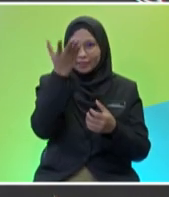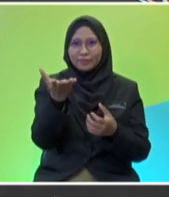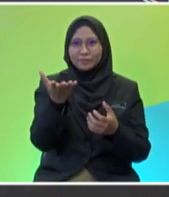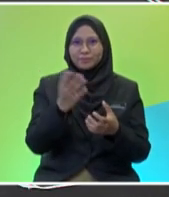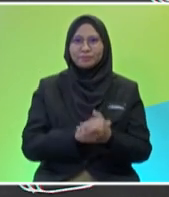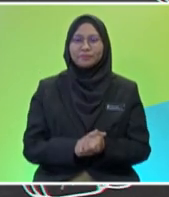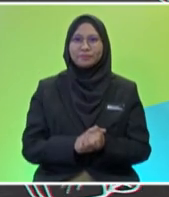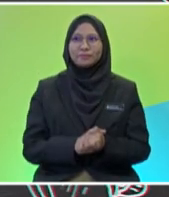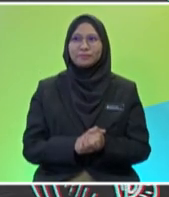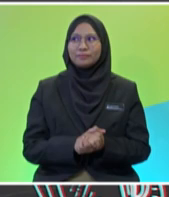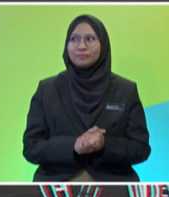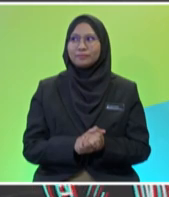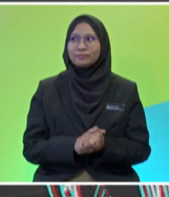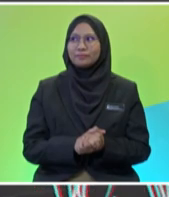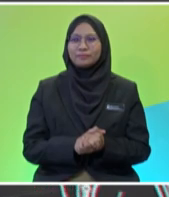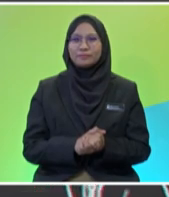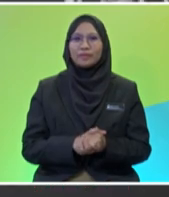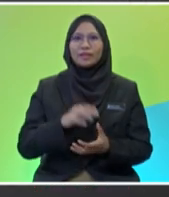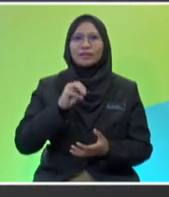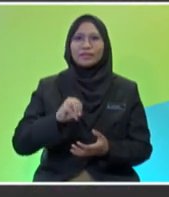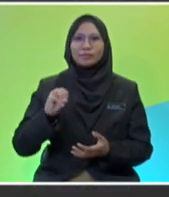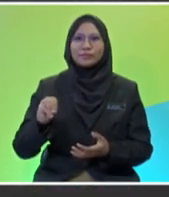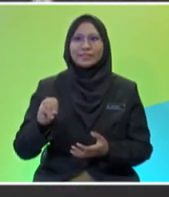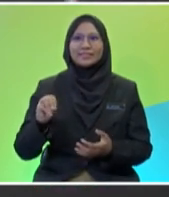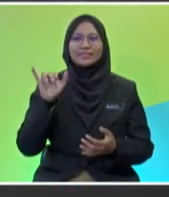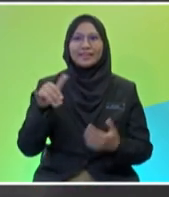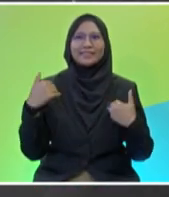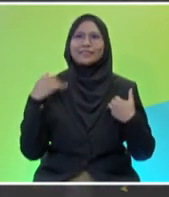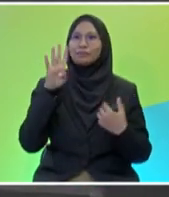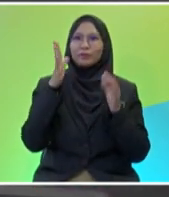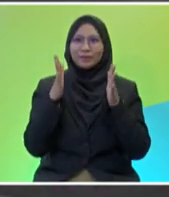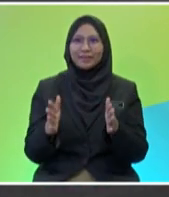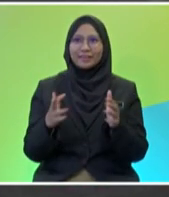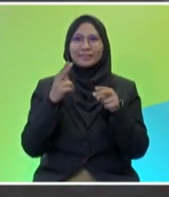dulu anak muda ibu kamu dengan saya hari ini Hai twice